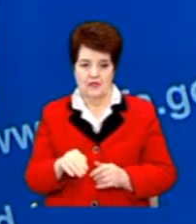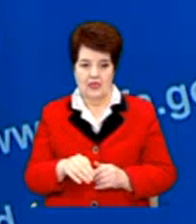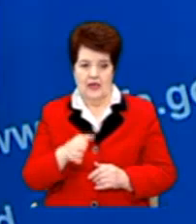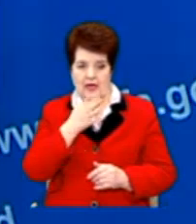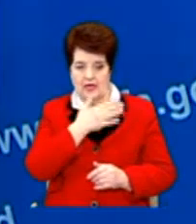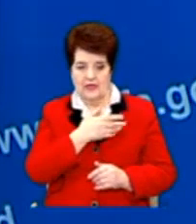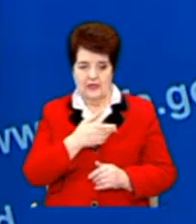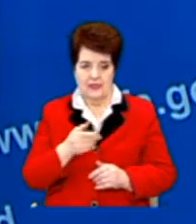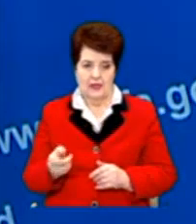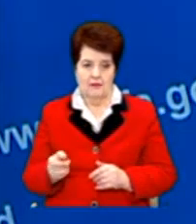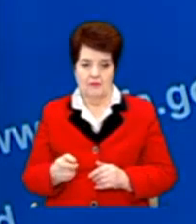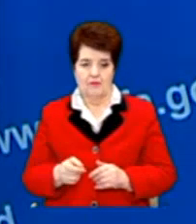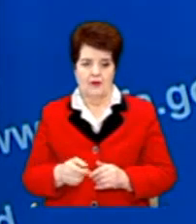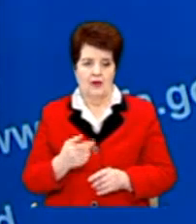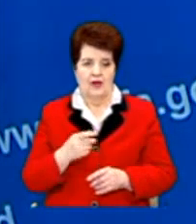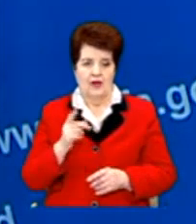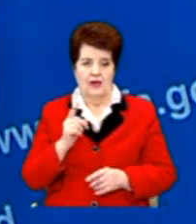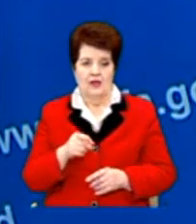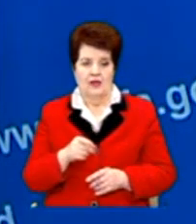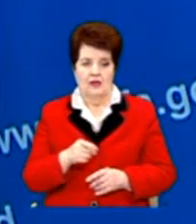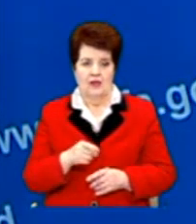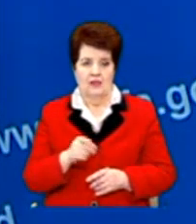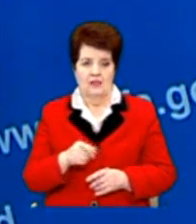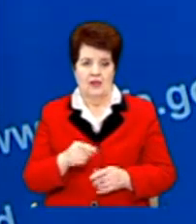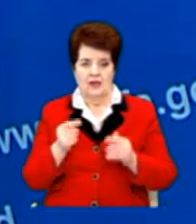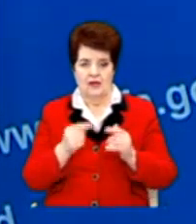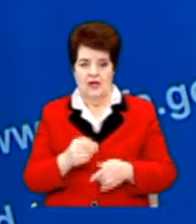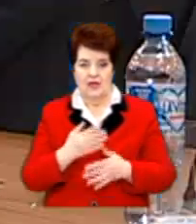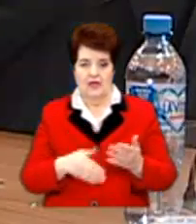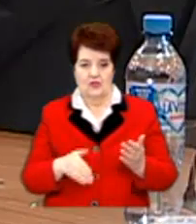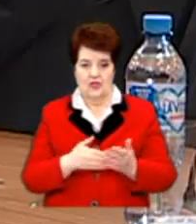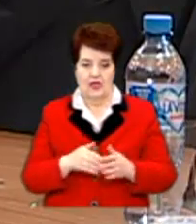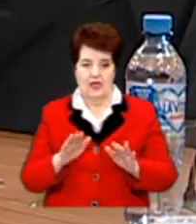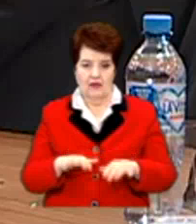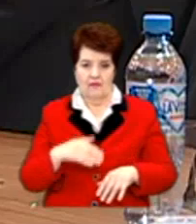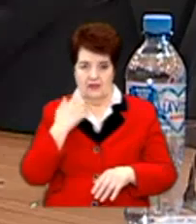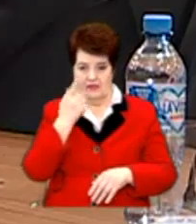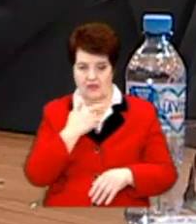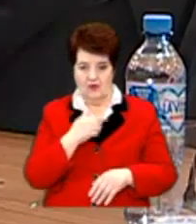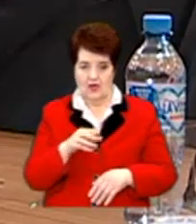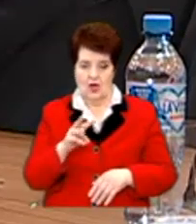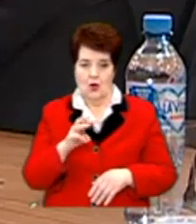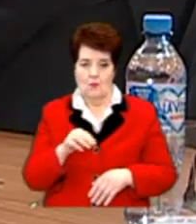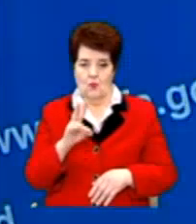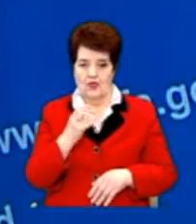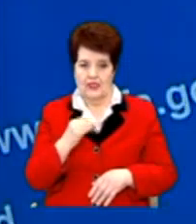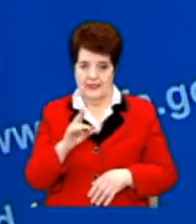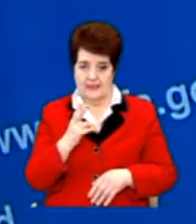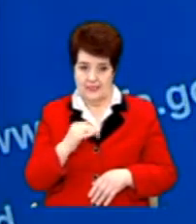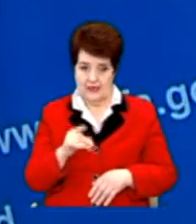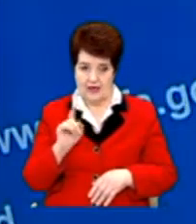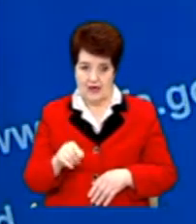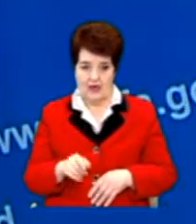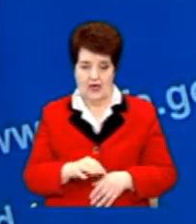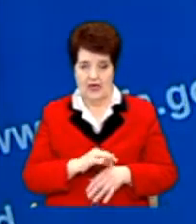cât timp ar necesita exercițiul corespunzător de lichidare la fața locului a munițiilor netransportabile. Să presupunem